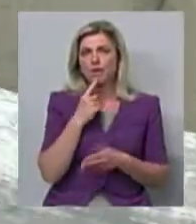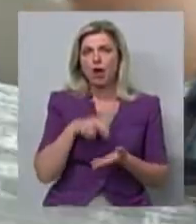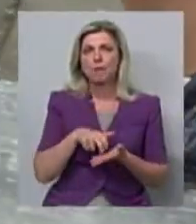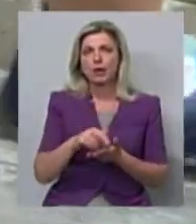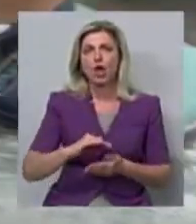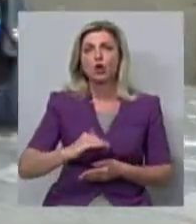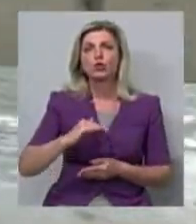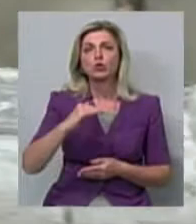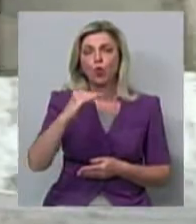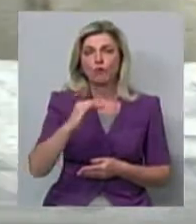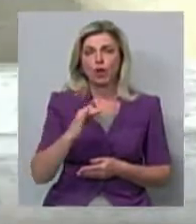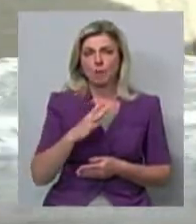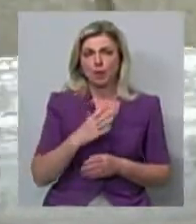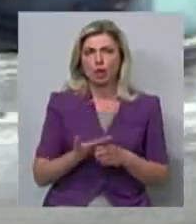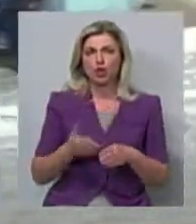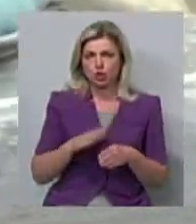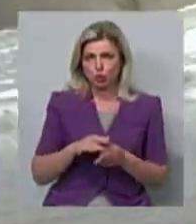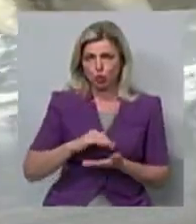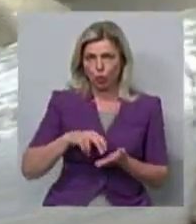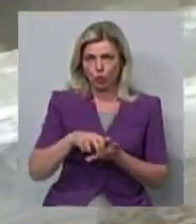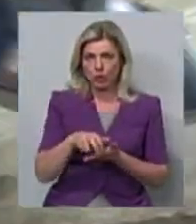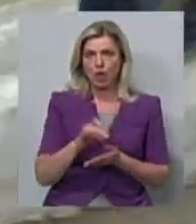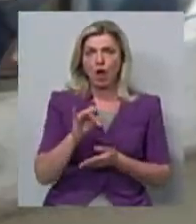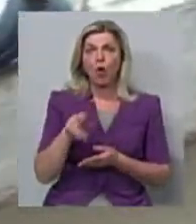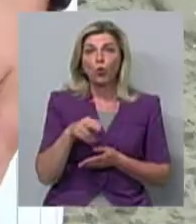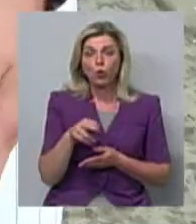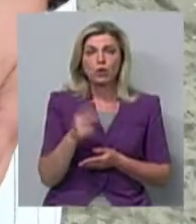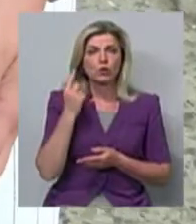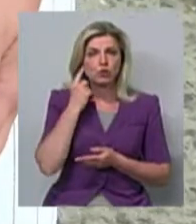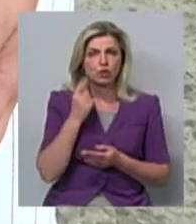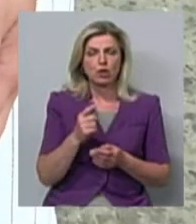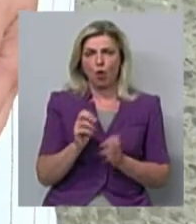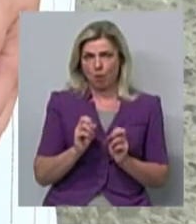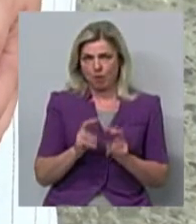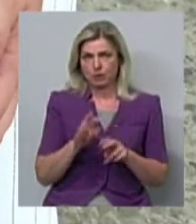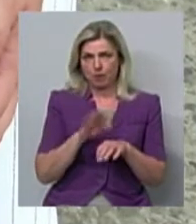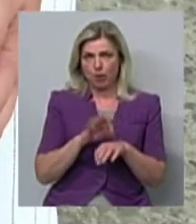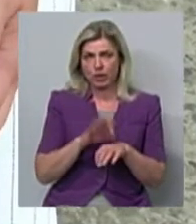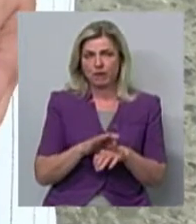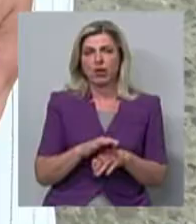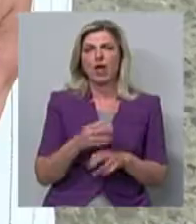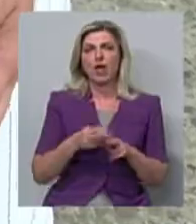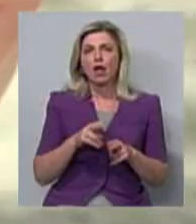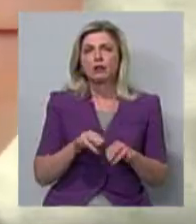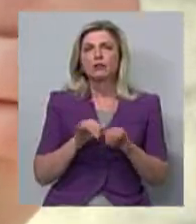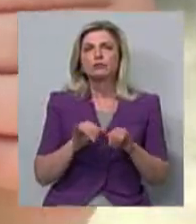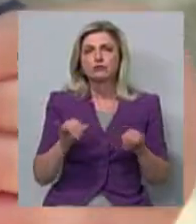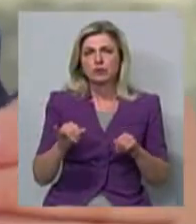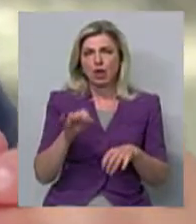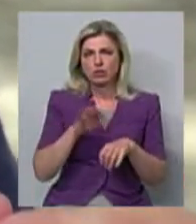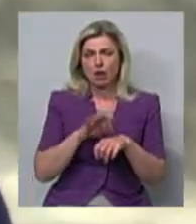сходами, збільшували слідкові м'язи. У грудні вона почула діагноз сина – м'язова дистрофія Дюшена. Це невиліковне прогресуюче